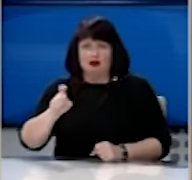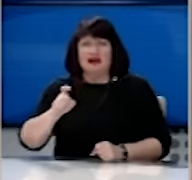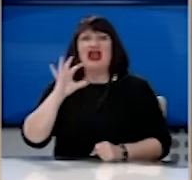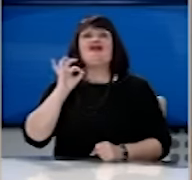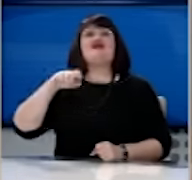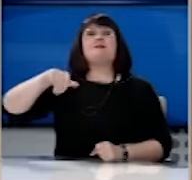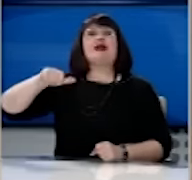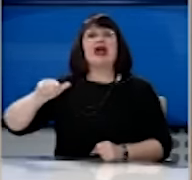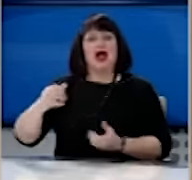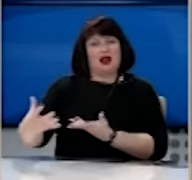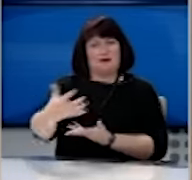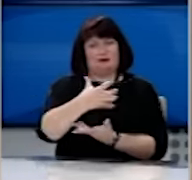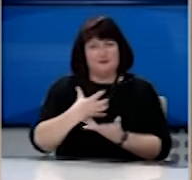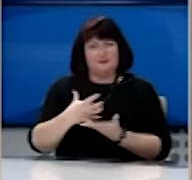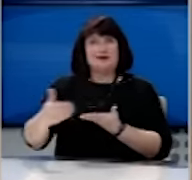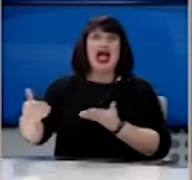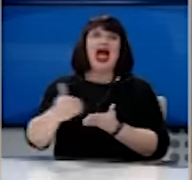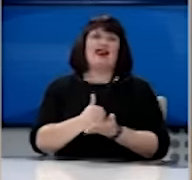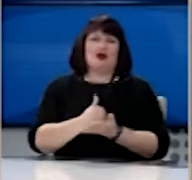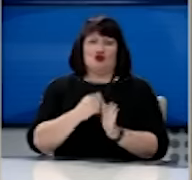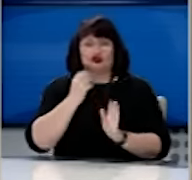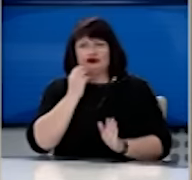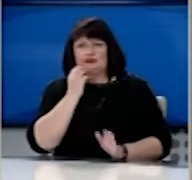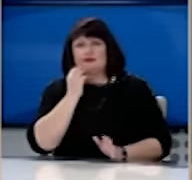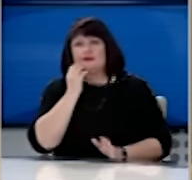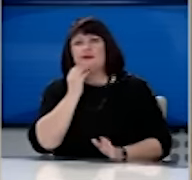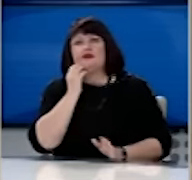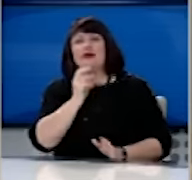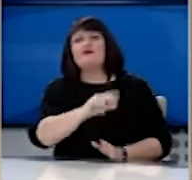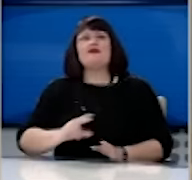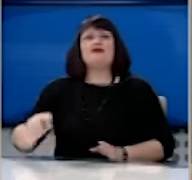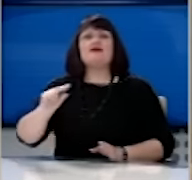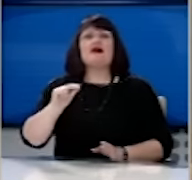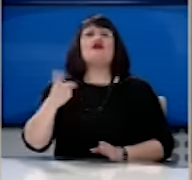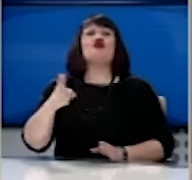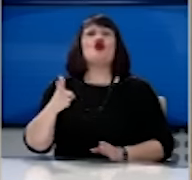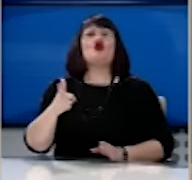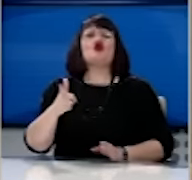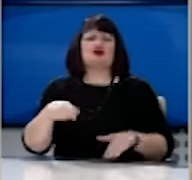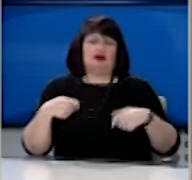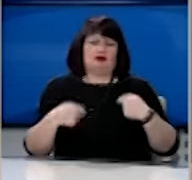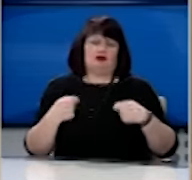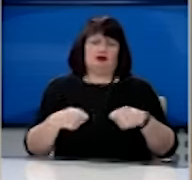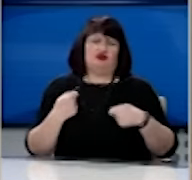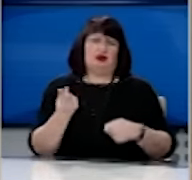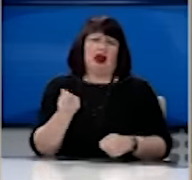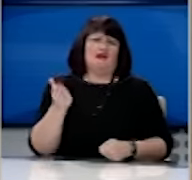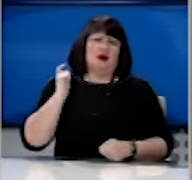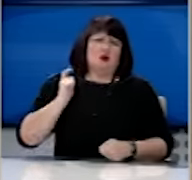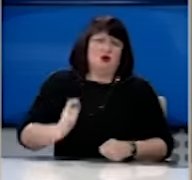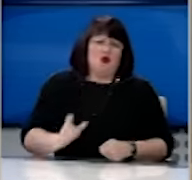ΦΠΑ, από τον πιο άδικο φόρο δηλαδή, αφού είναι ίδιος και για τον φτωχό και για αυτόν που δεν ξέρει τι